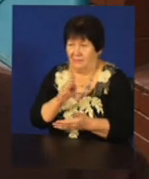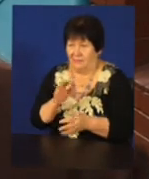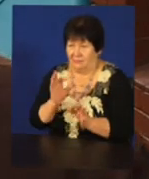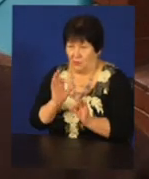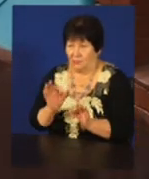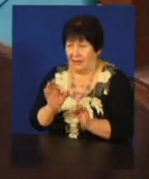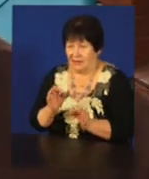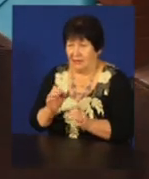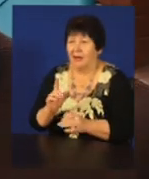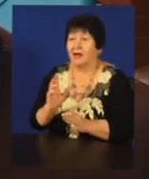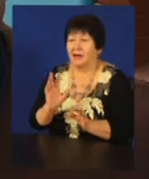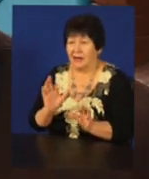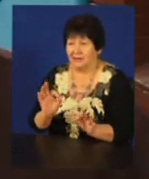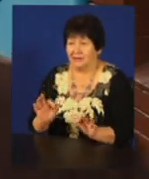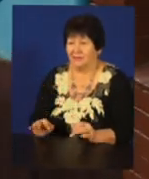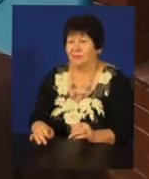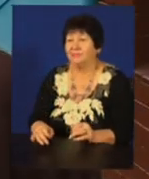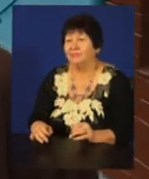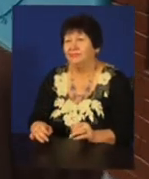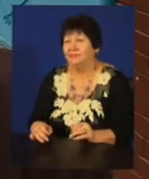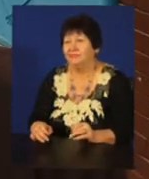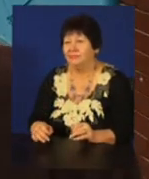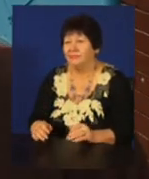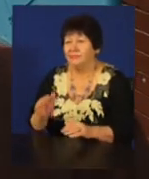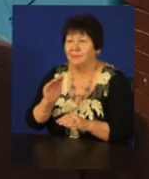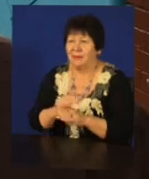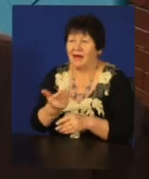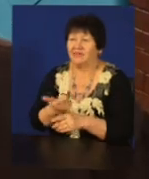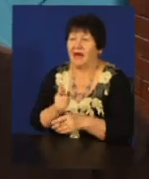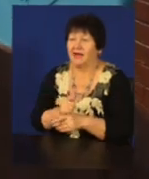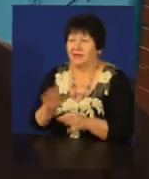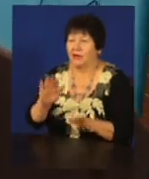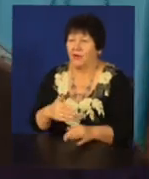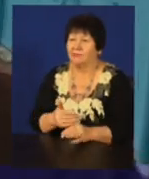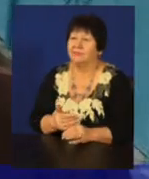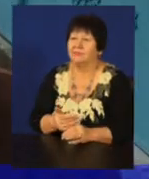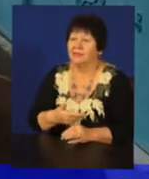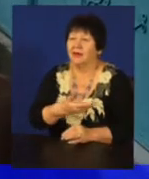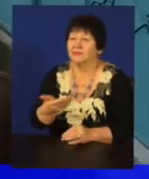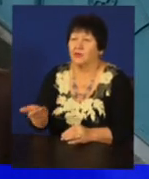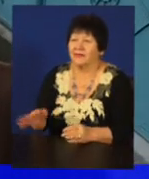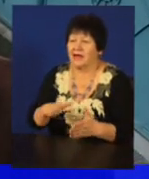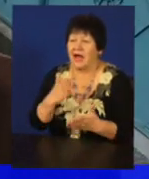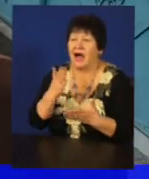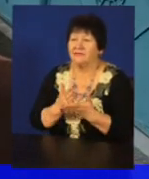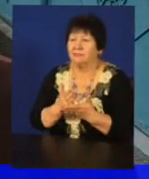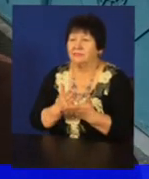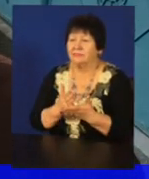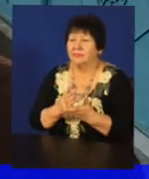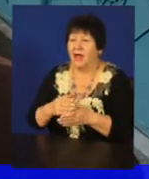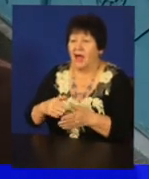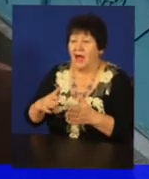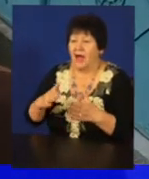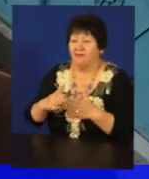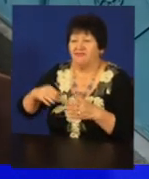calitativă și în baza asta noi, toate că avem